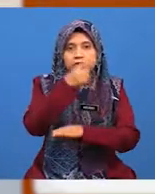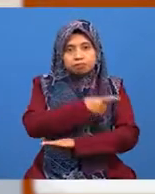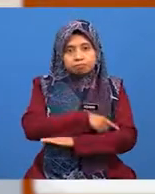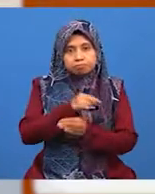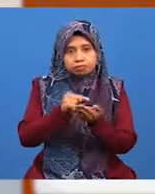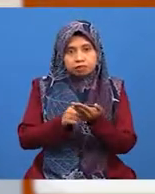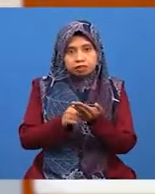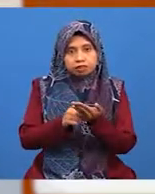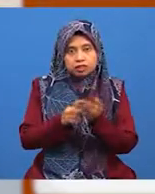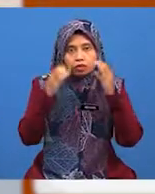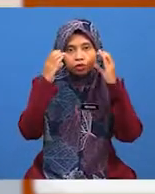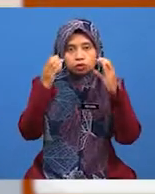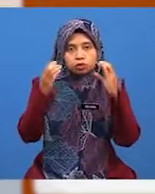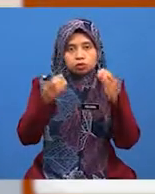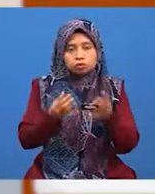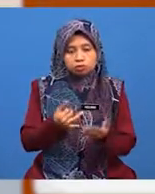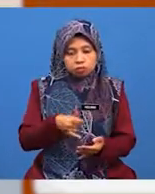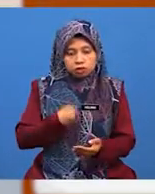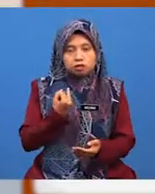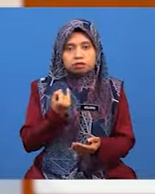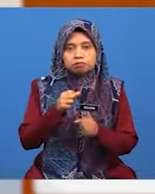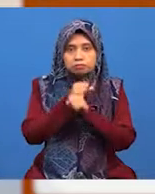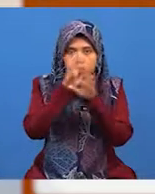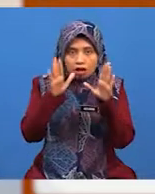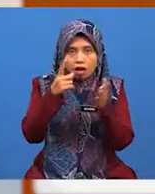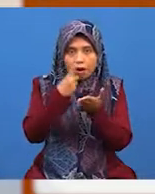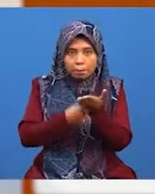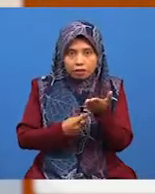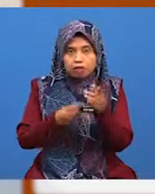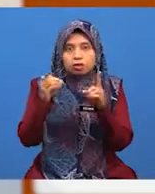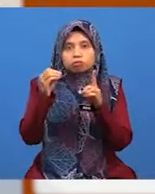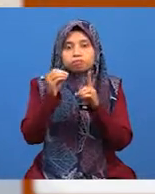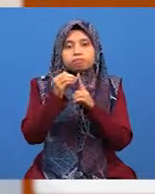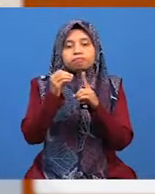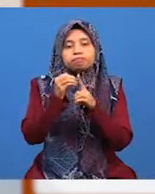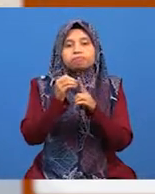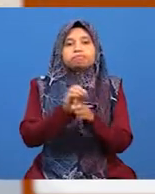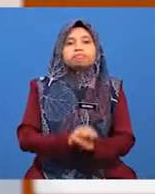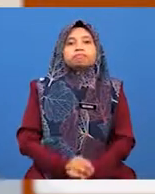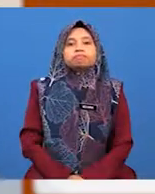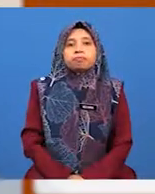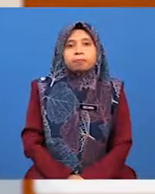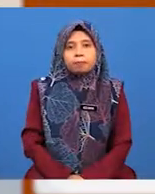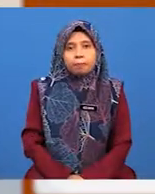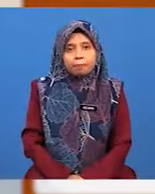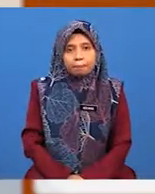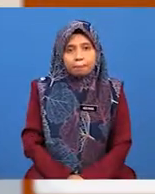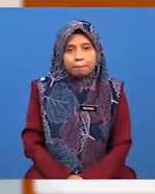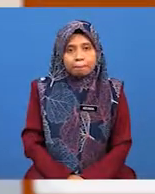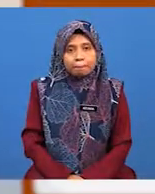pada hari ini, cikgu ingin terangkan apakah objektif pelajaran kita terlebih